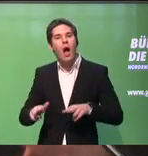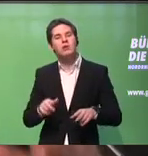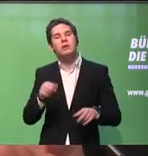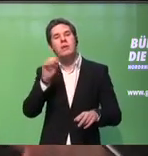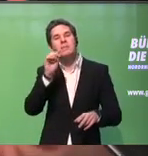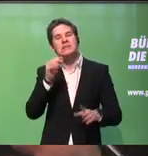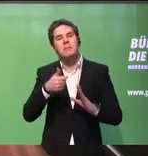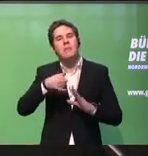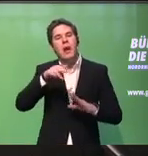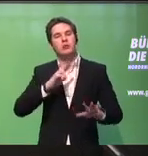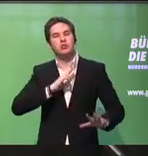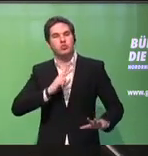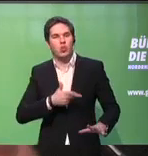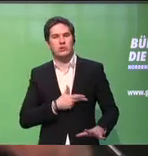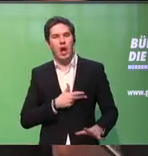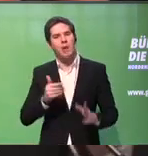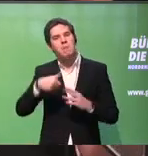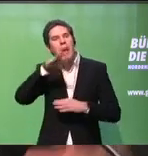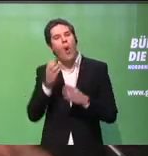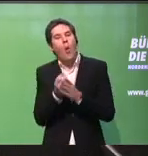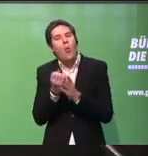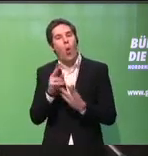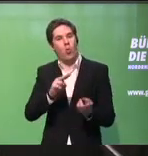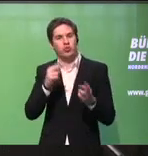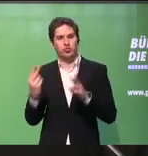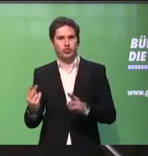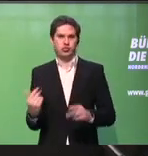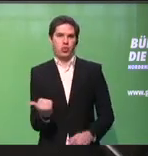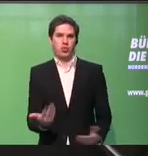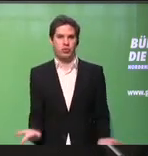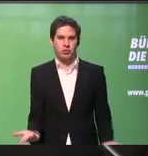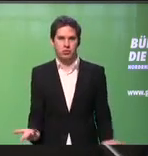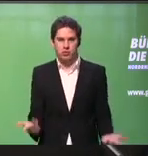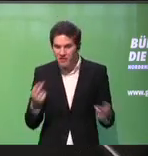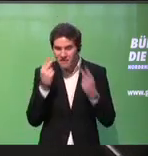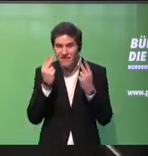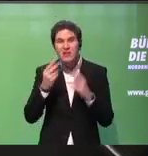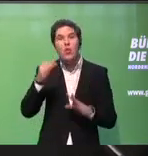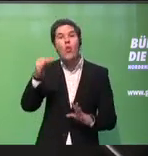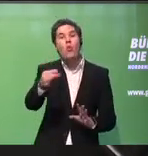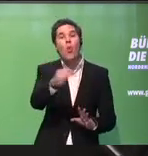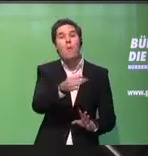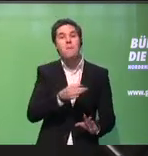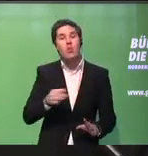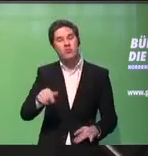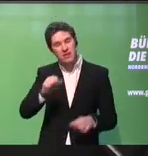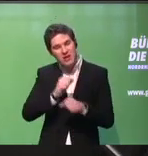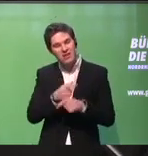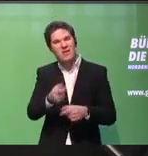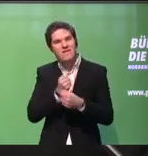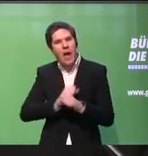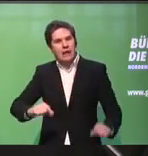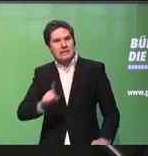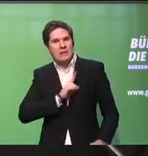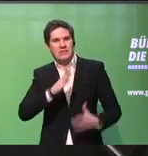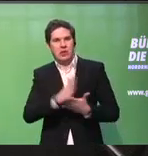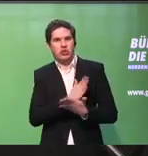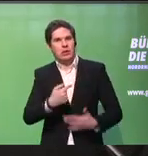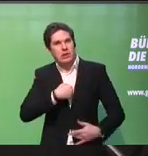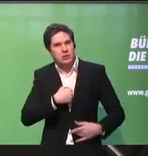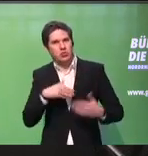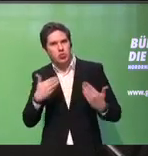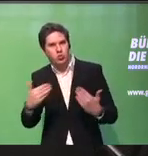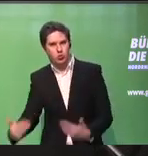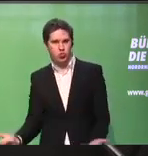ein Stück weit sozialer, ein Stück weit ökologischer und was noch wichtiger ist, die Kommunen können wieder freier entscheiden, was sie machen. Denn